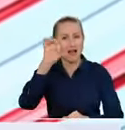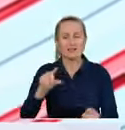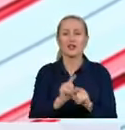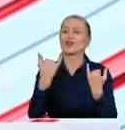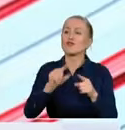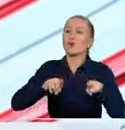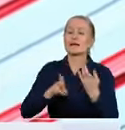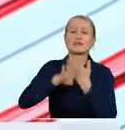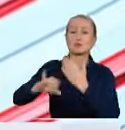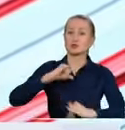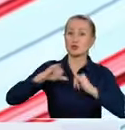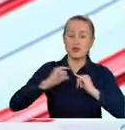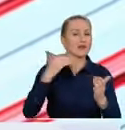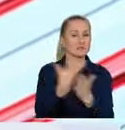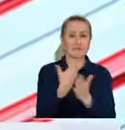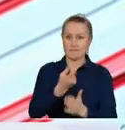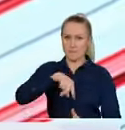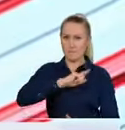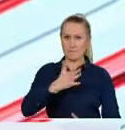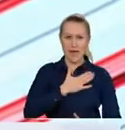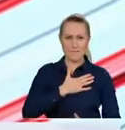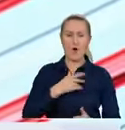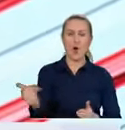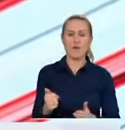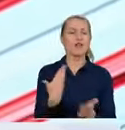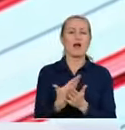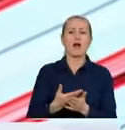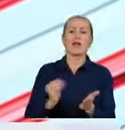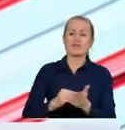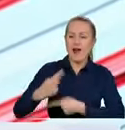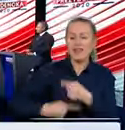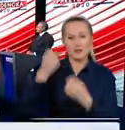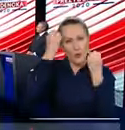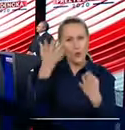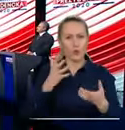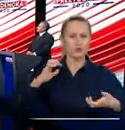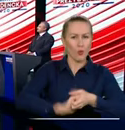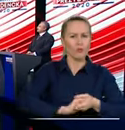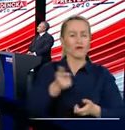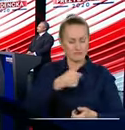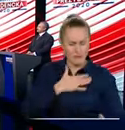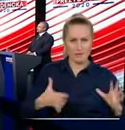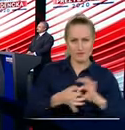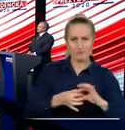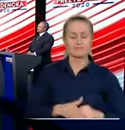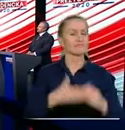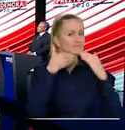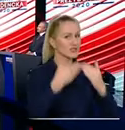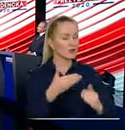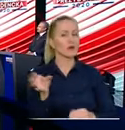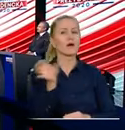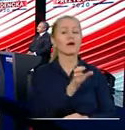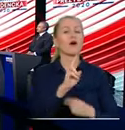bo do tego zobowiązuje nas nasza tradycja, nasza kultura i solidarność. Bardzo dziękuję. Odpowiedź proszę